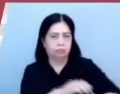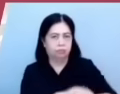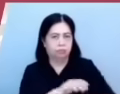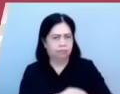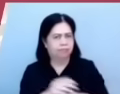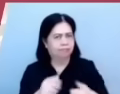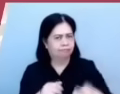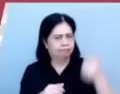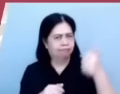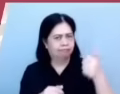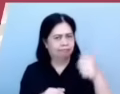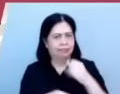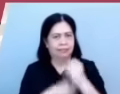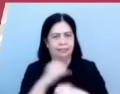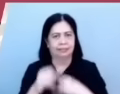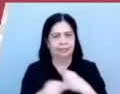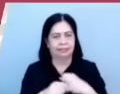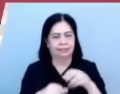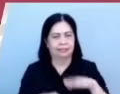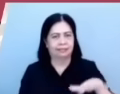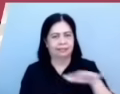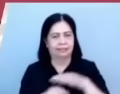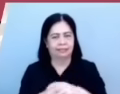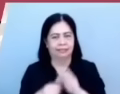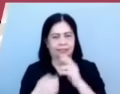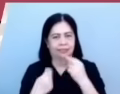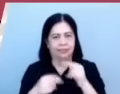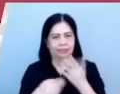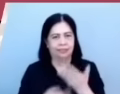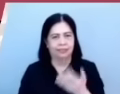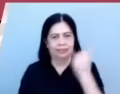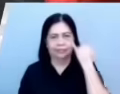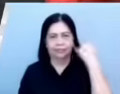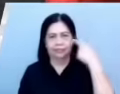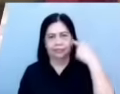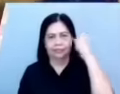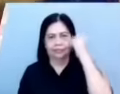atleta sa international stage. Balitang hatid ni JP Soriano.